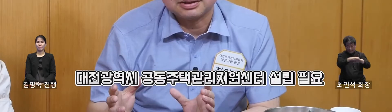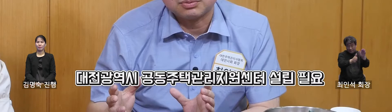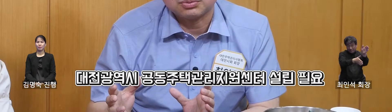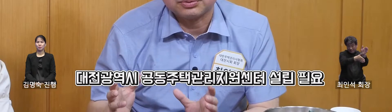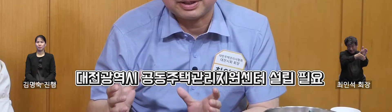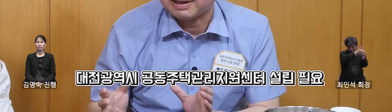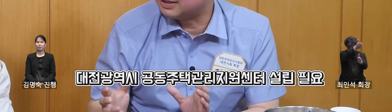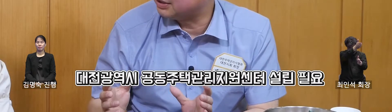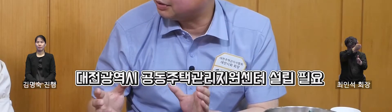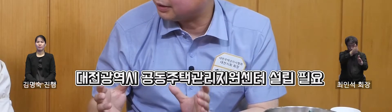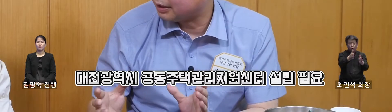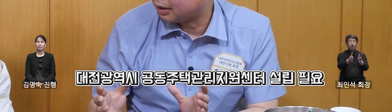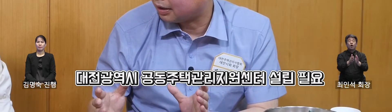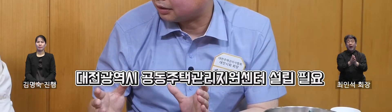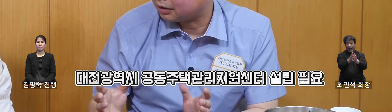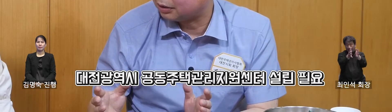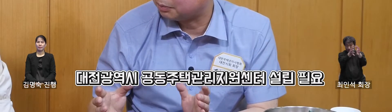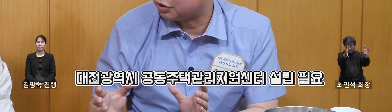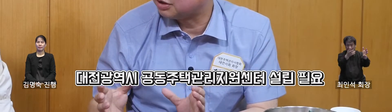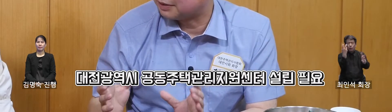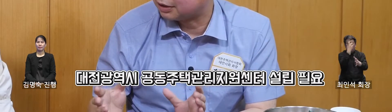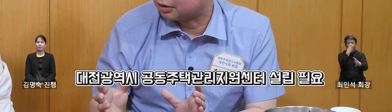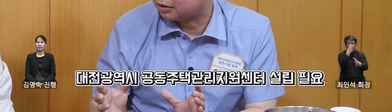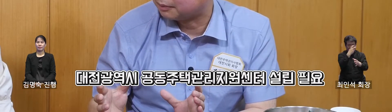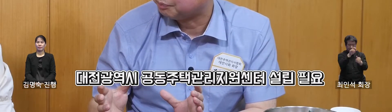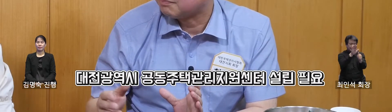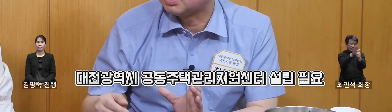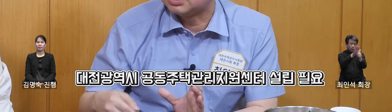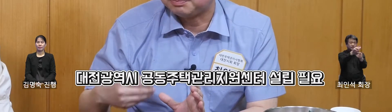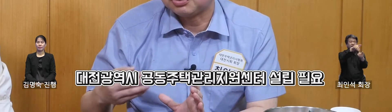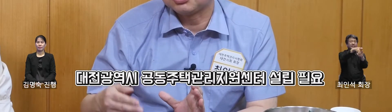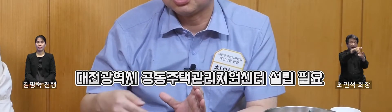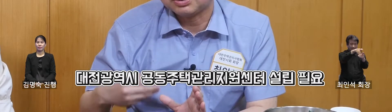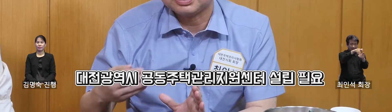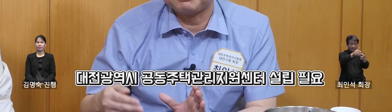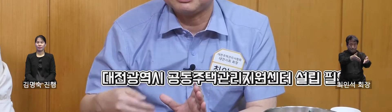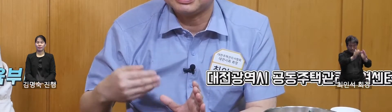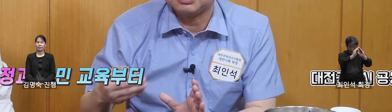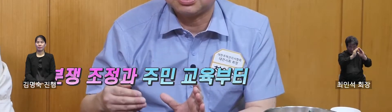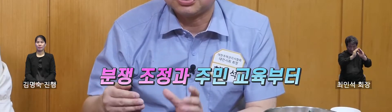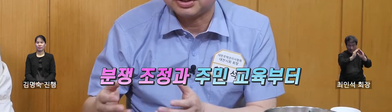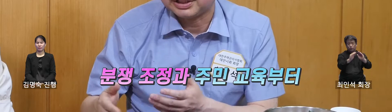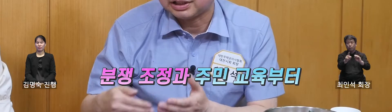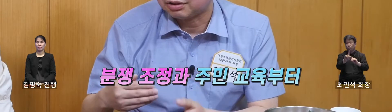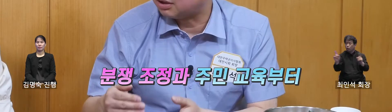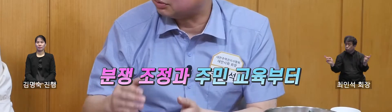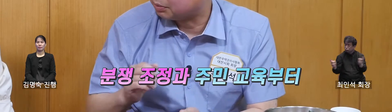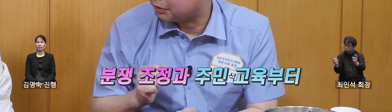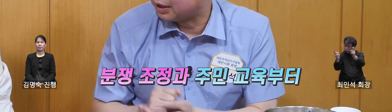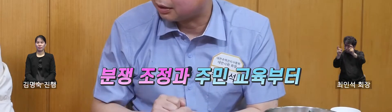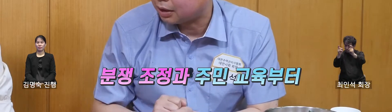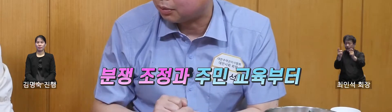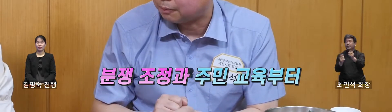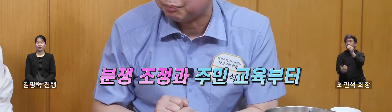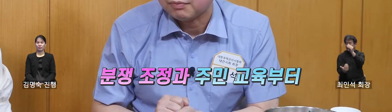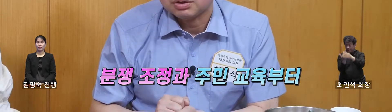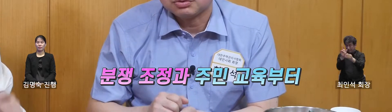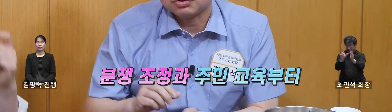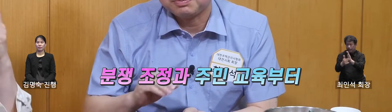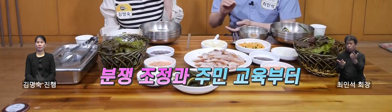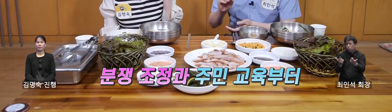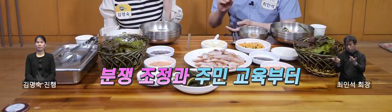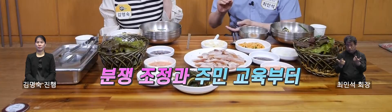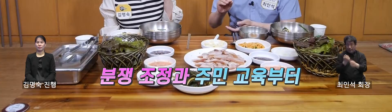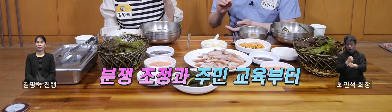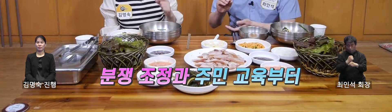대전광역시의 이제 공동택 관리지원센터 같은 것이 좀 설립이 돼서 집중적으로 이제 분쟁조정위원회에 대한 역할도 좀 진행을 하고